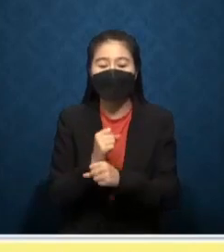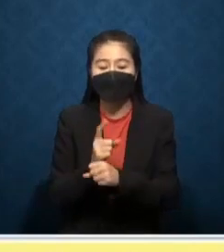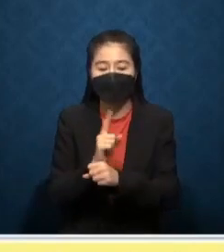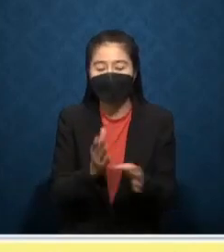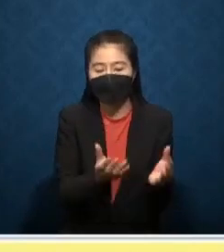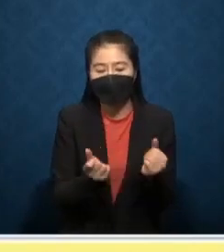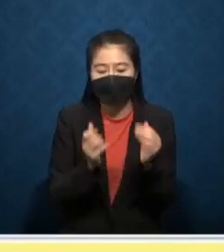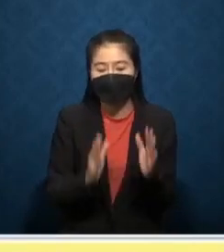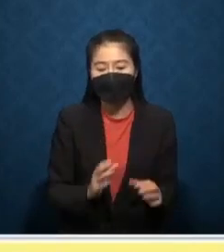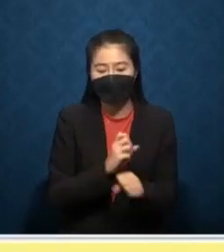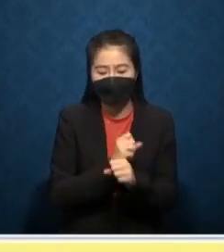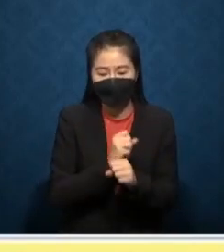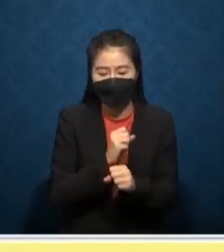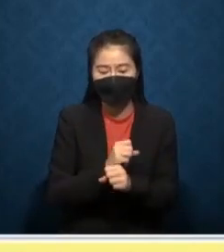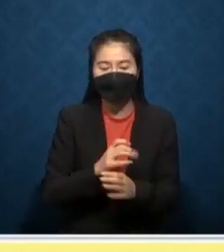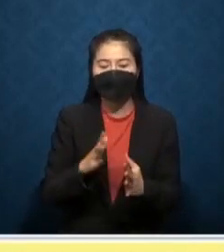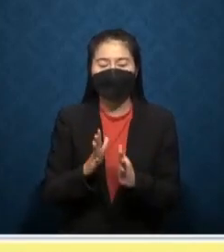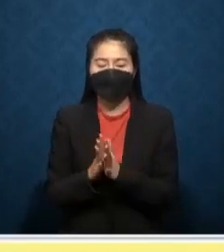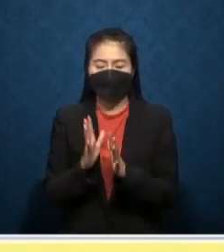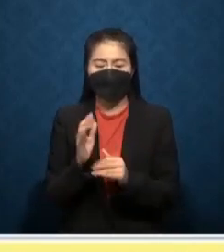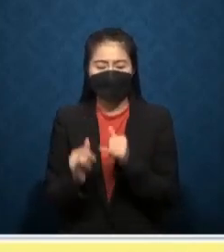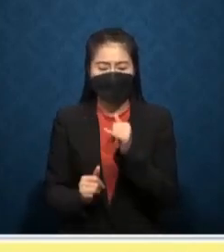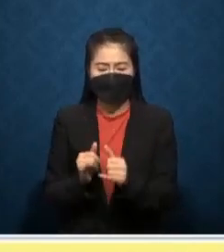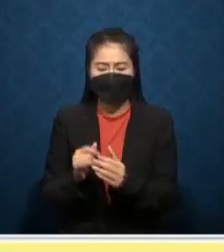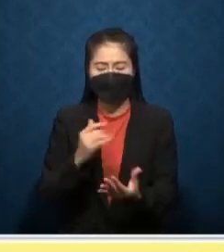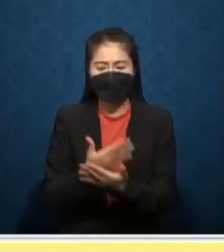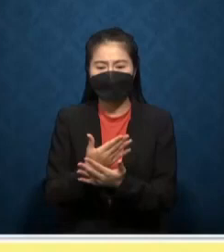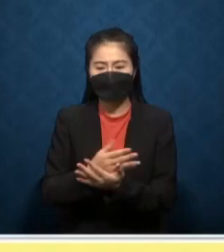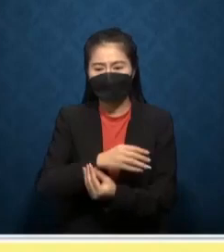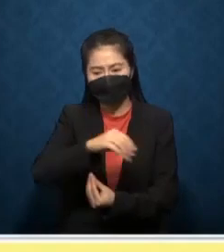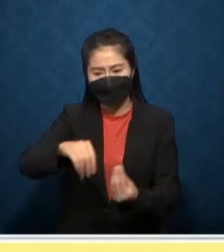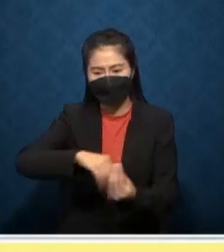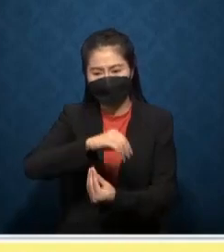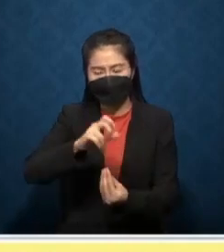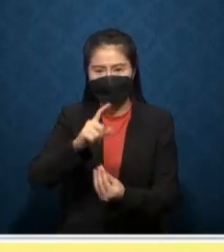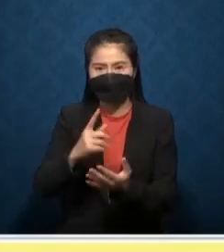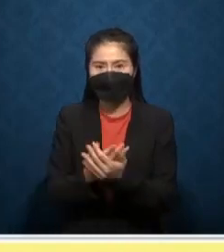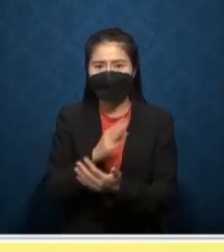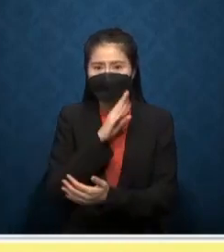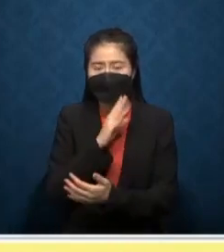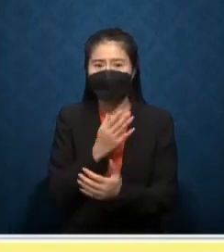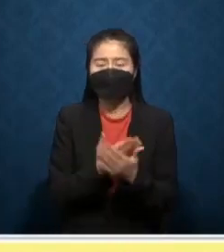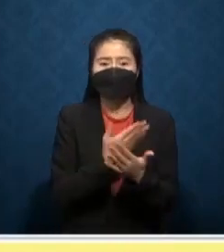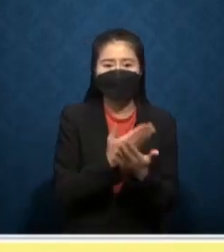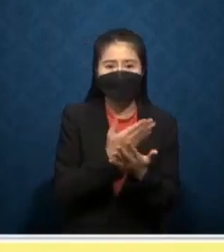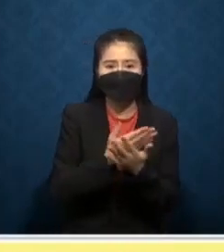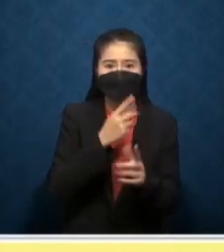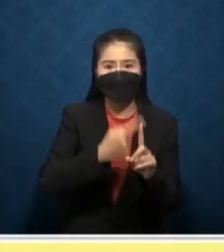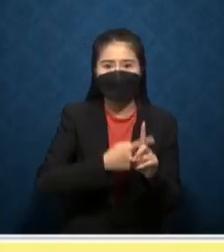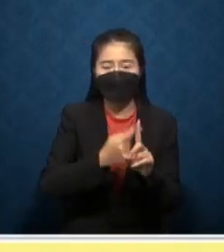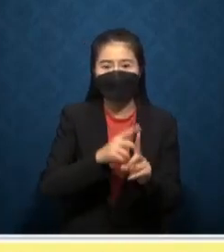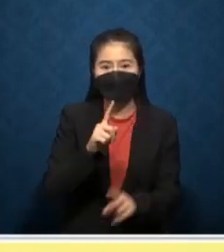การและในส่วของค่าเรีงกดูหัว 1,000 บาทนักโทษ 1,